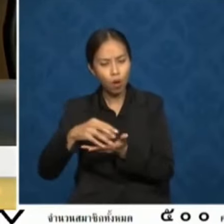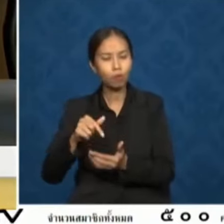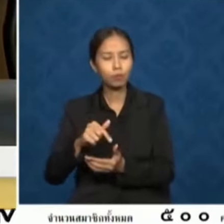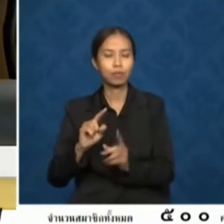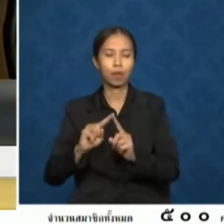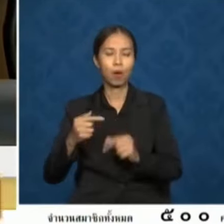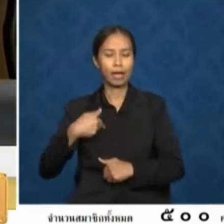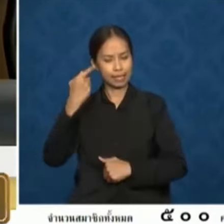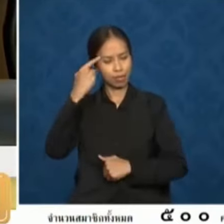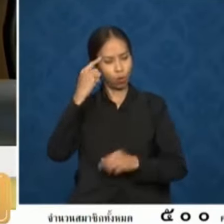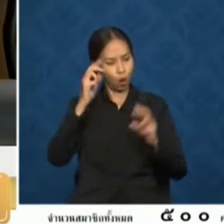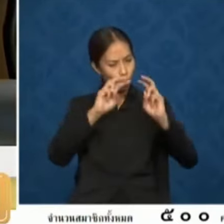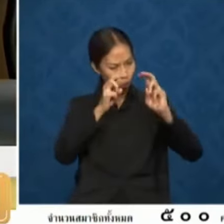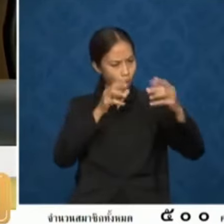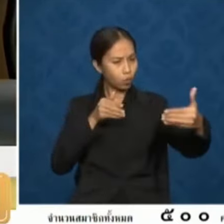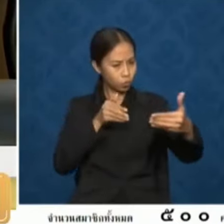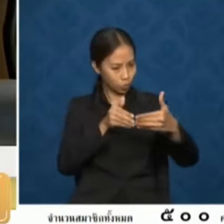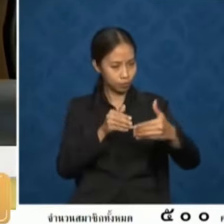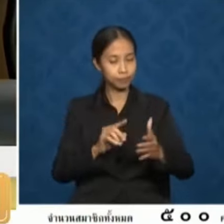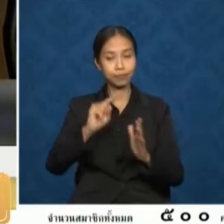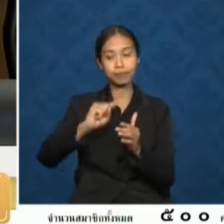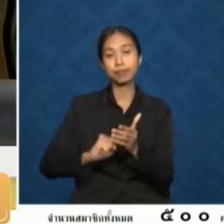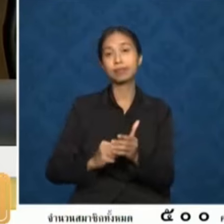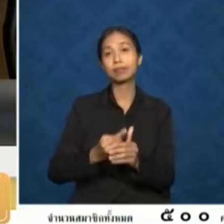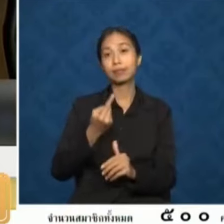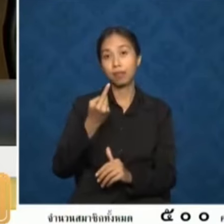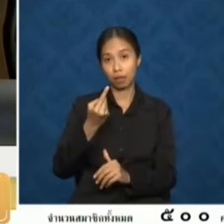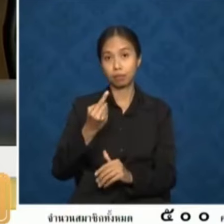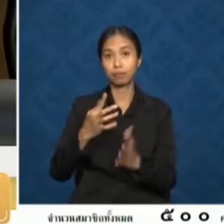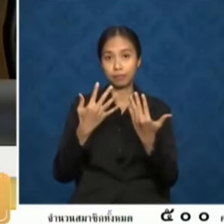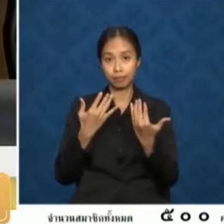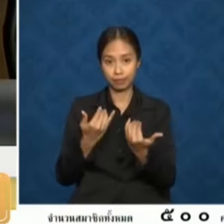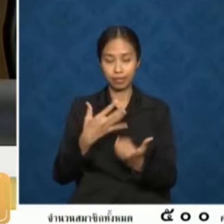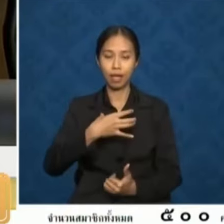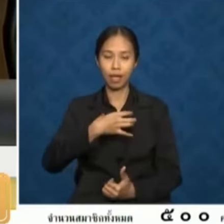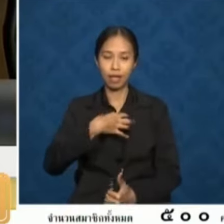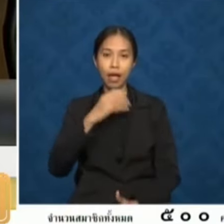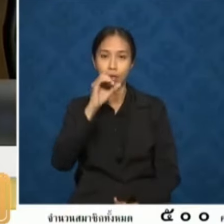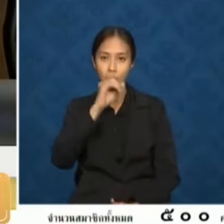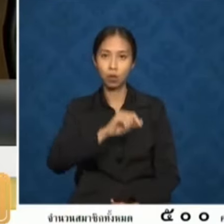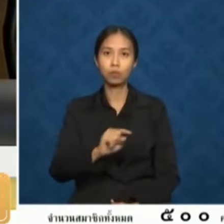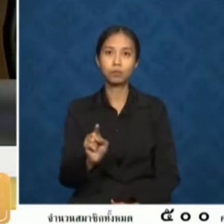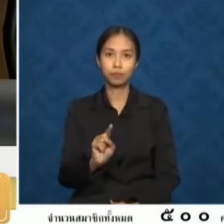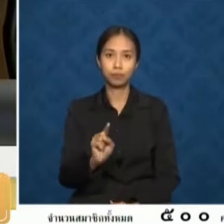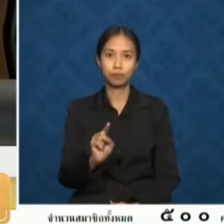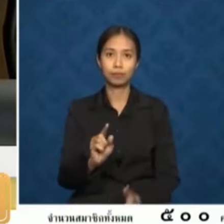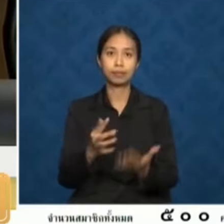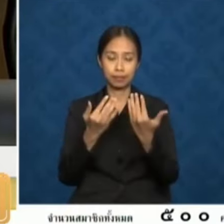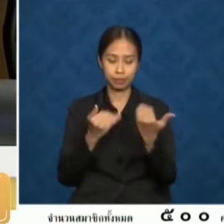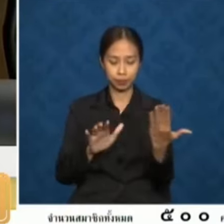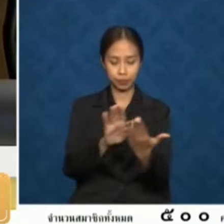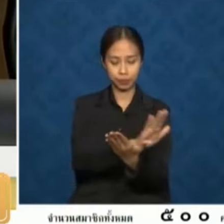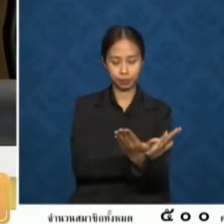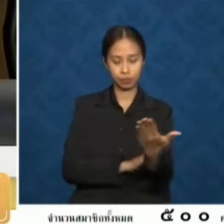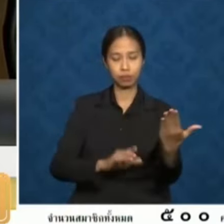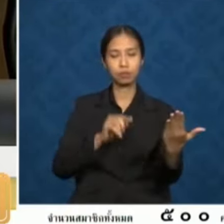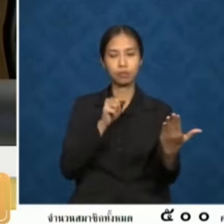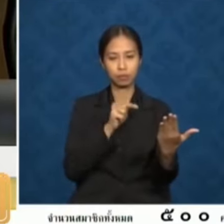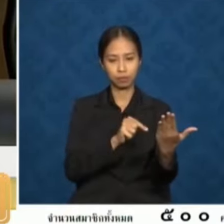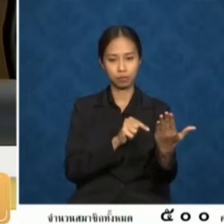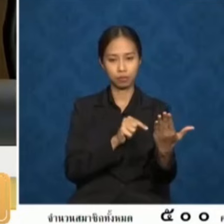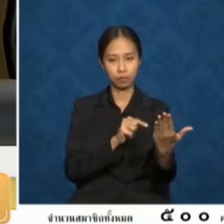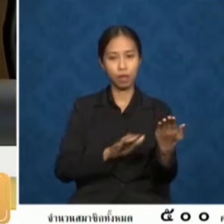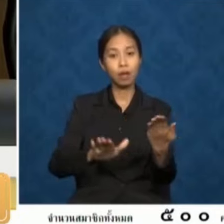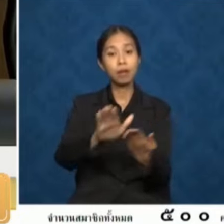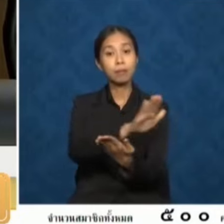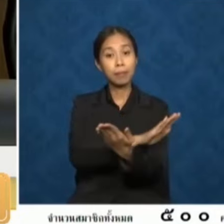นะเรื่องแรกที่ผมอยากจะกราบเรียนกับท่านประธานว่าประเทศนี้นี่เป็นประเทศที่ปก